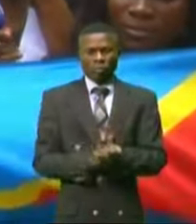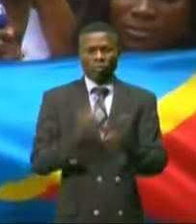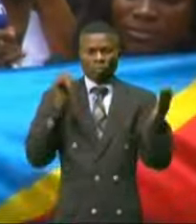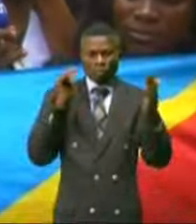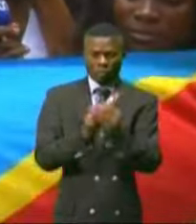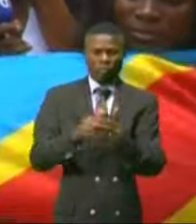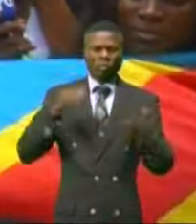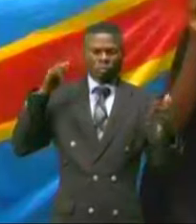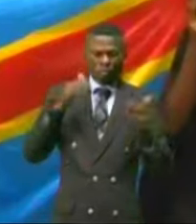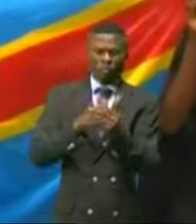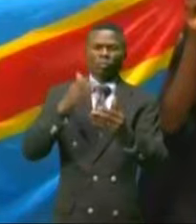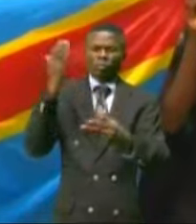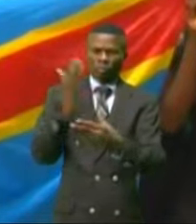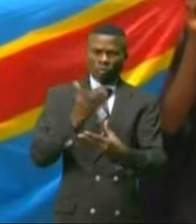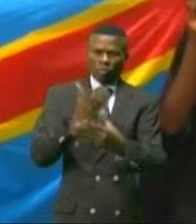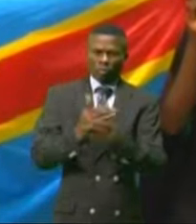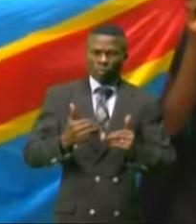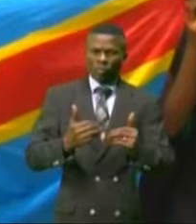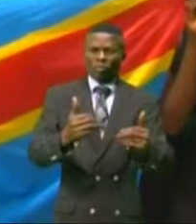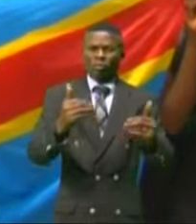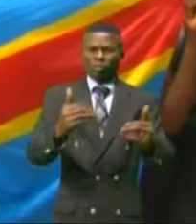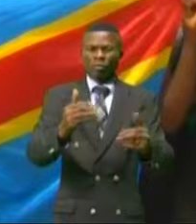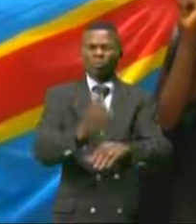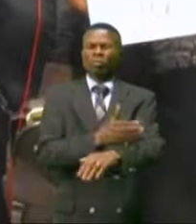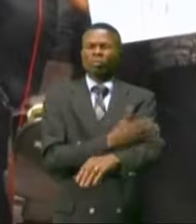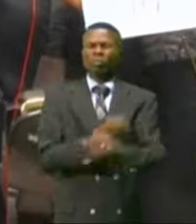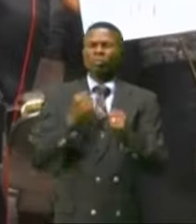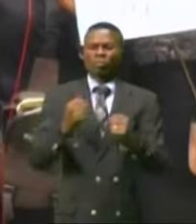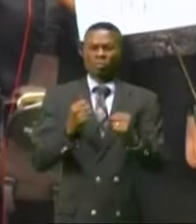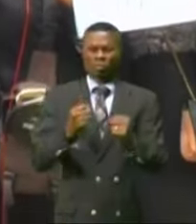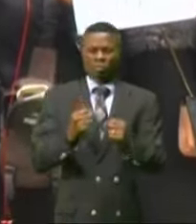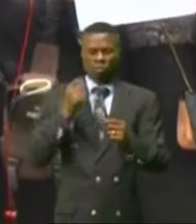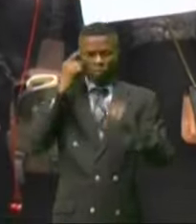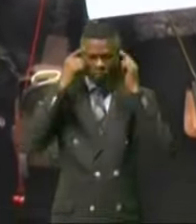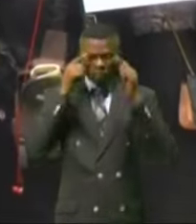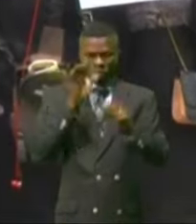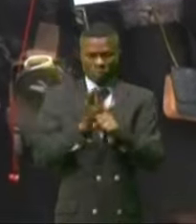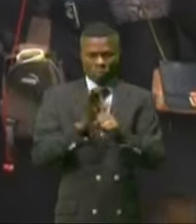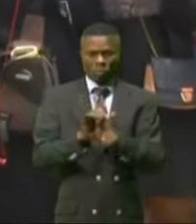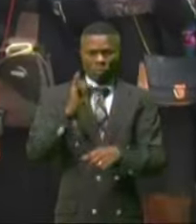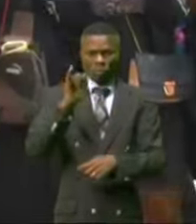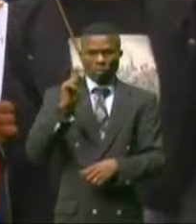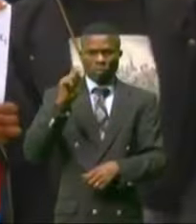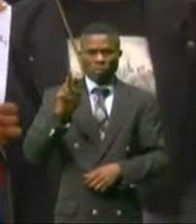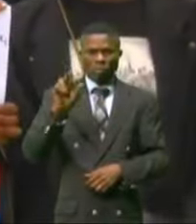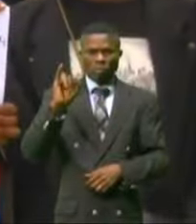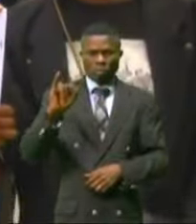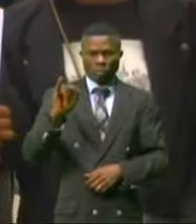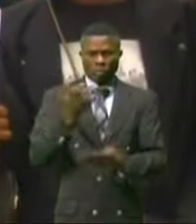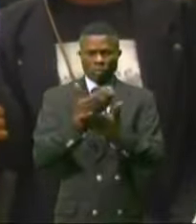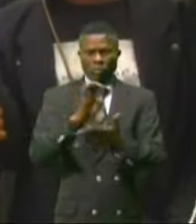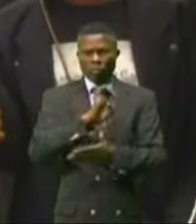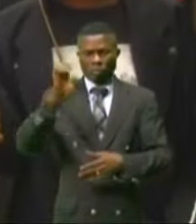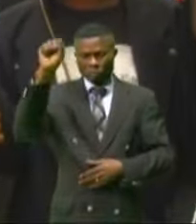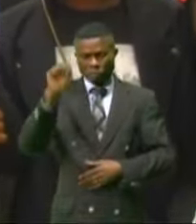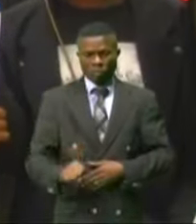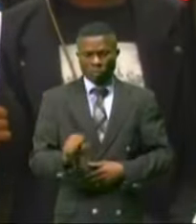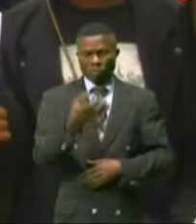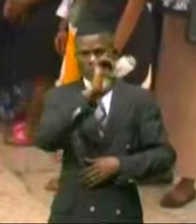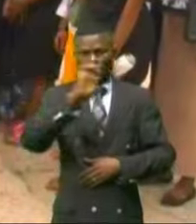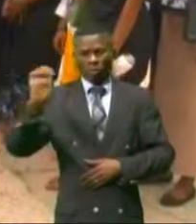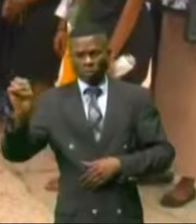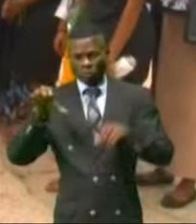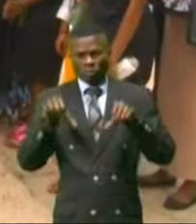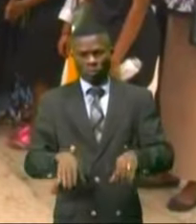aux atrocités qui continuent à prendre de l'ampleur inquiétante en Ituri et dans toute la partie sud-est du